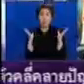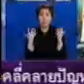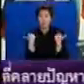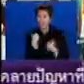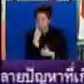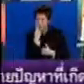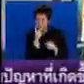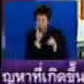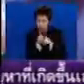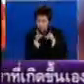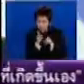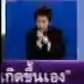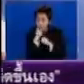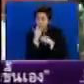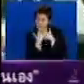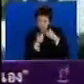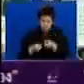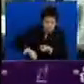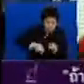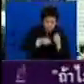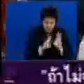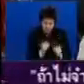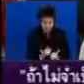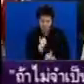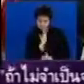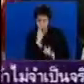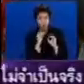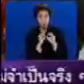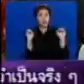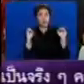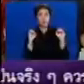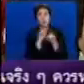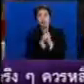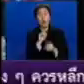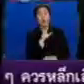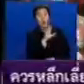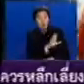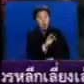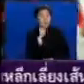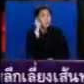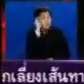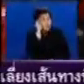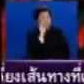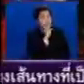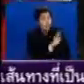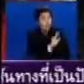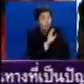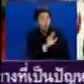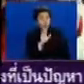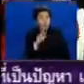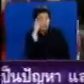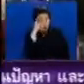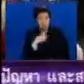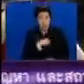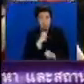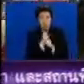และไม่เคยเห็นพิธีปฏิบัติโดยการเทเลือดแบบนี้มาก่อนแต่ก็ขึ้นอยู่กับพราหมณ์ผู้ประกอบพิธีหรือตามแต่ละลัทธิว่ามีวัตถุประสงค์ในการประก